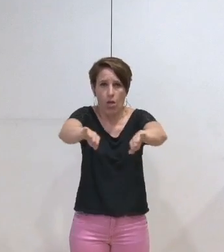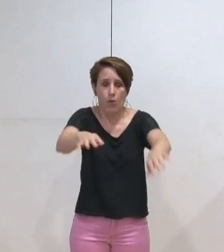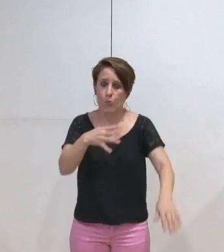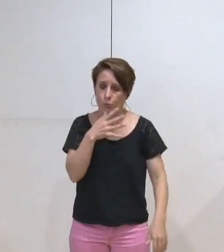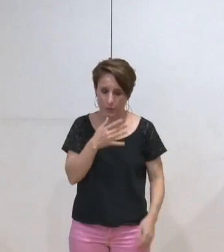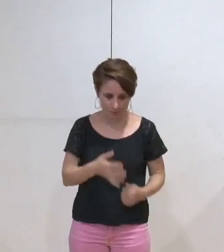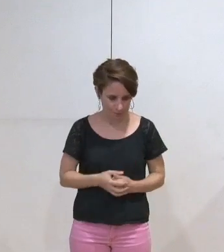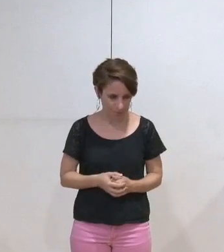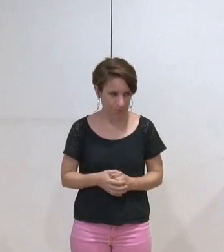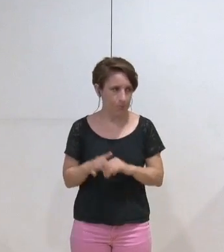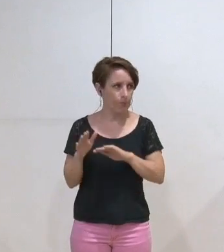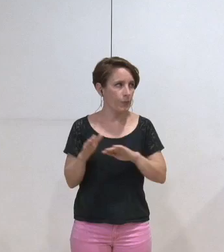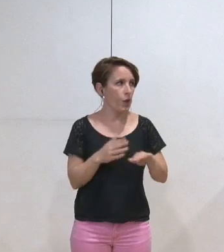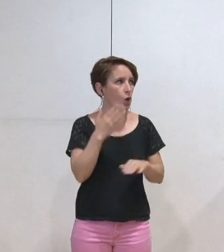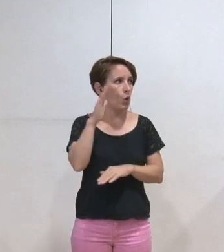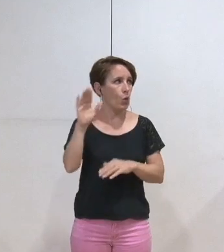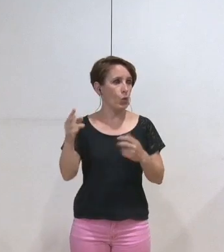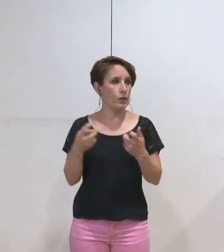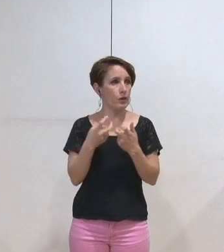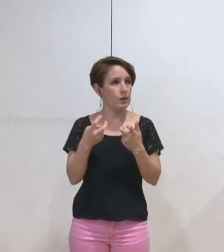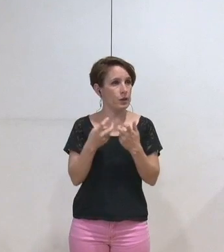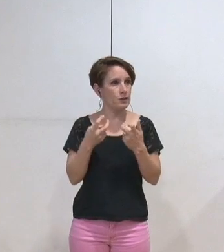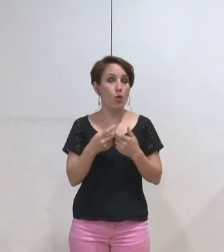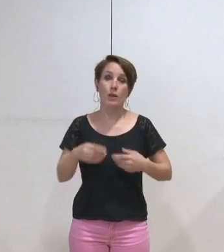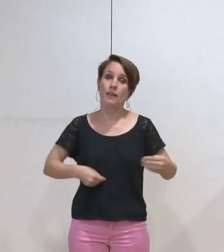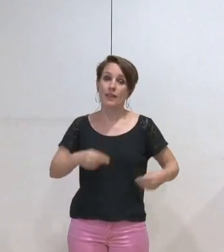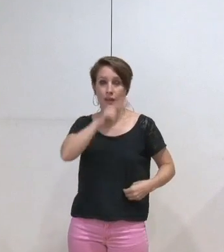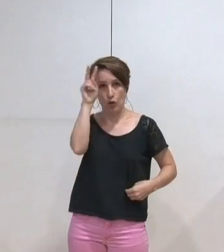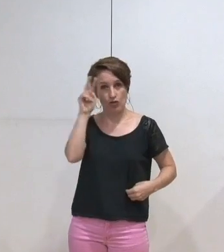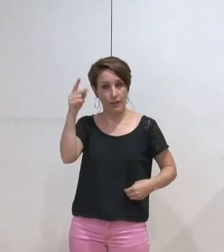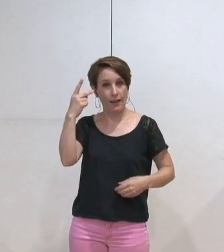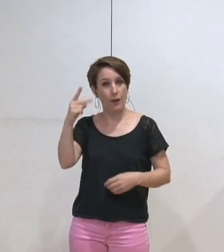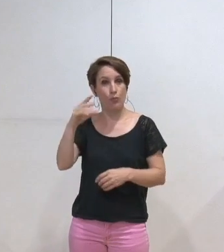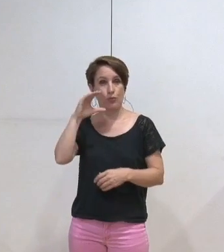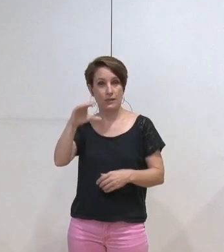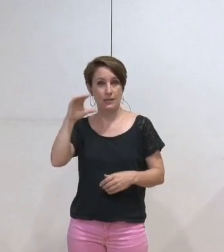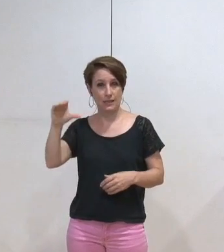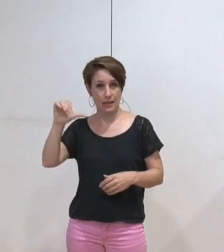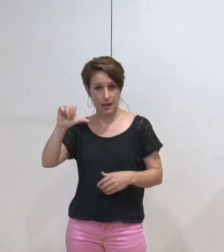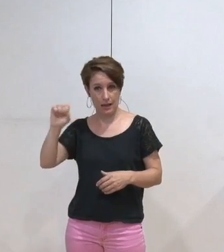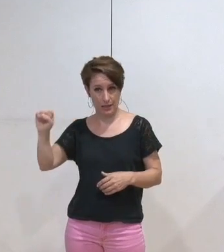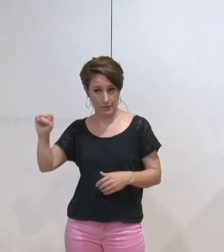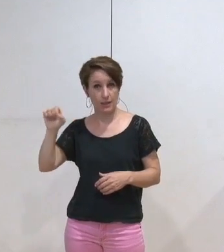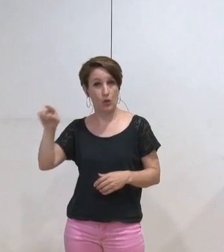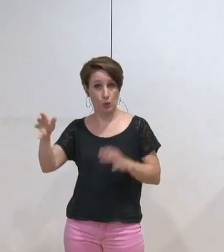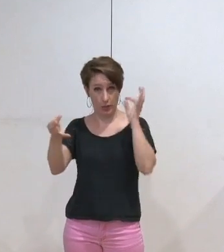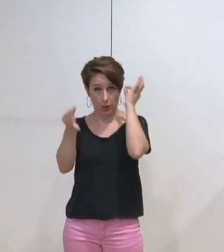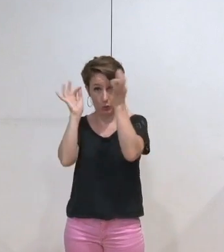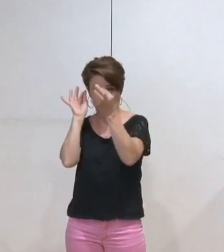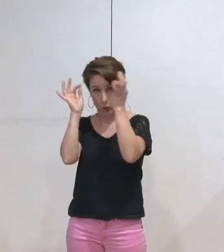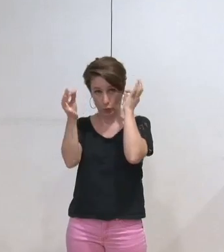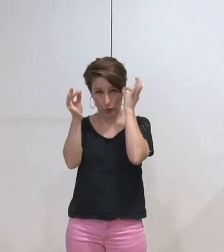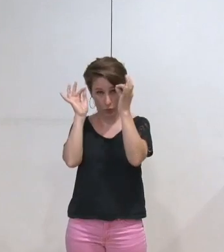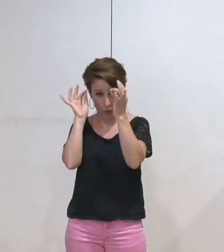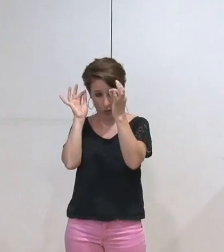c'est évidemment le directeur général du CCAS qui sera partagé qui est dès à présent partagé avec